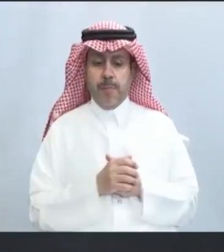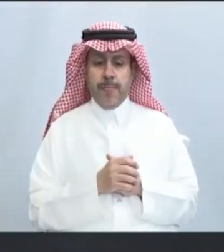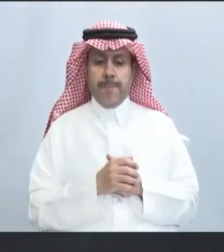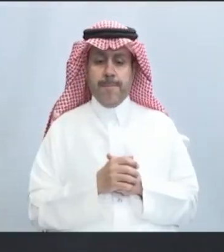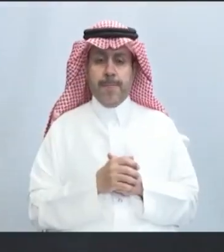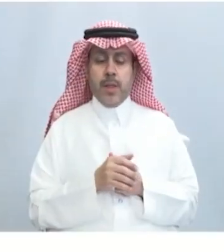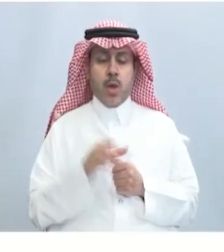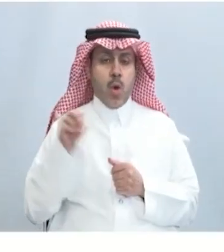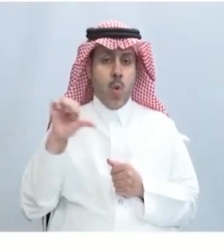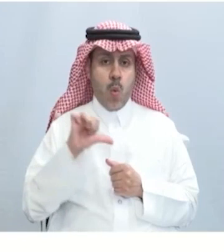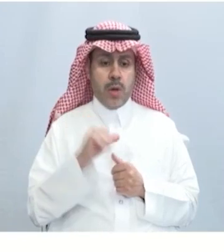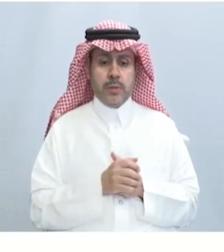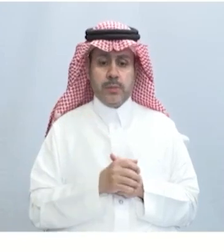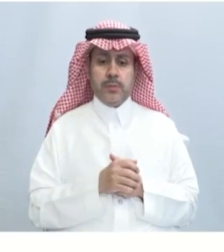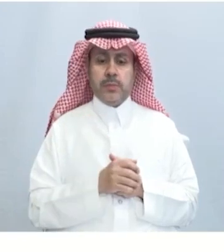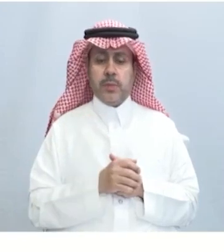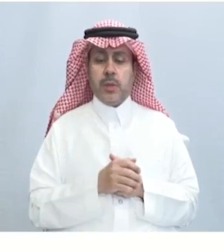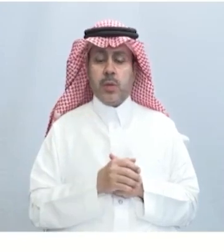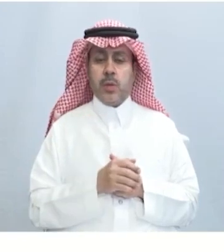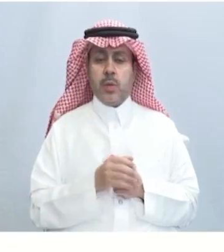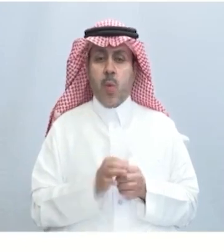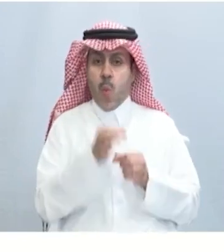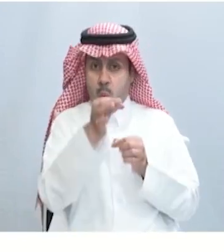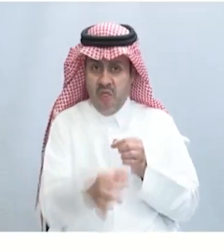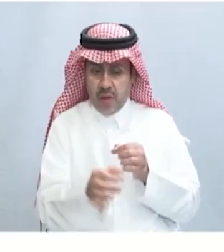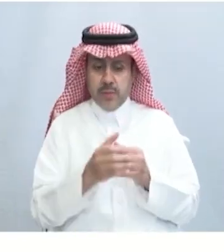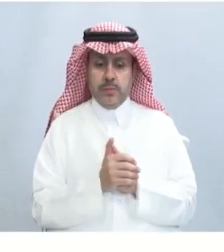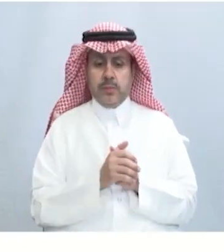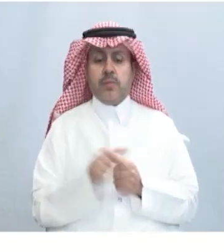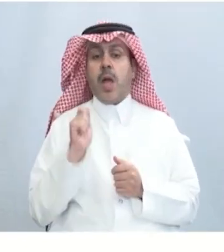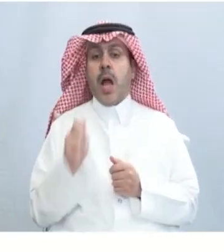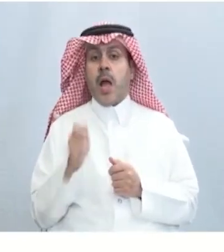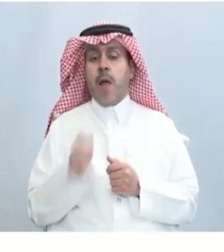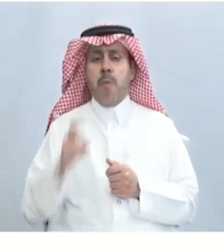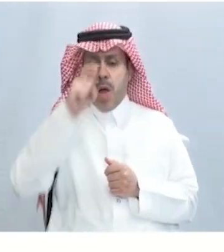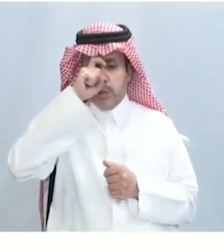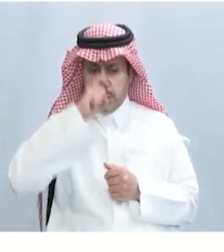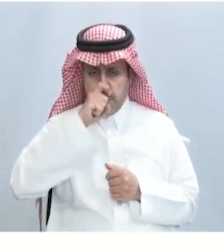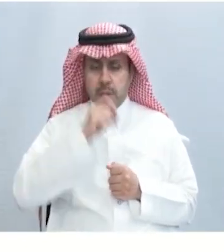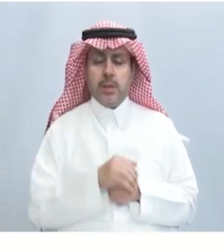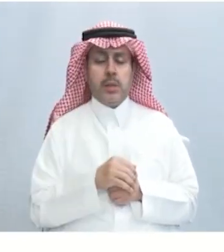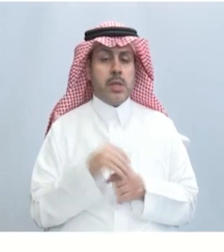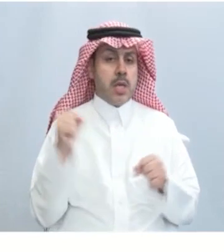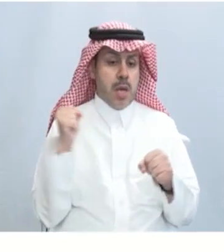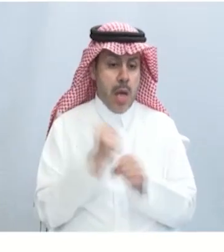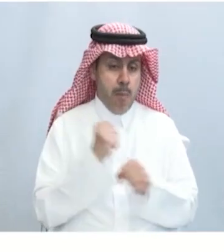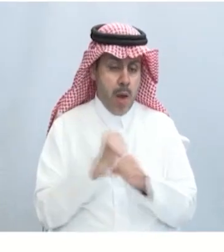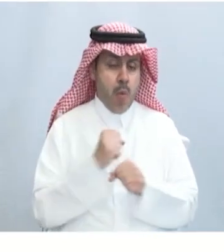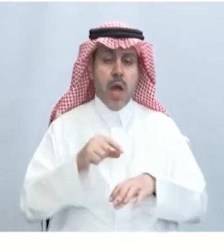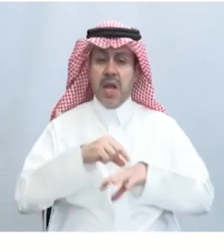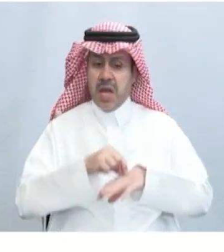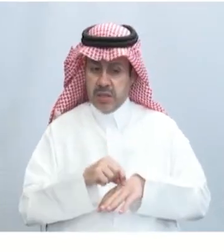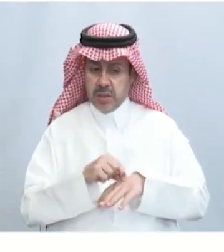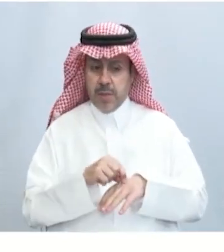الشاشه ننظر اليه هو وضع احكام الزاميه يعمل